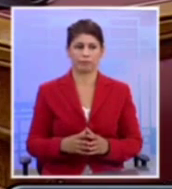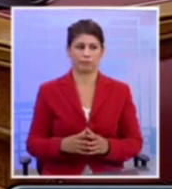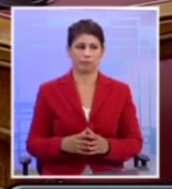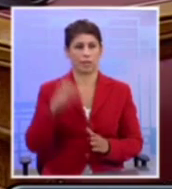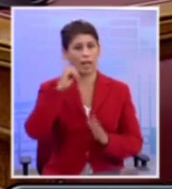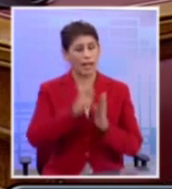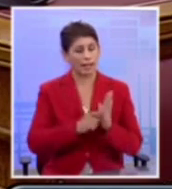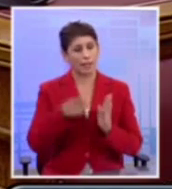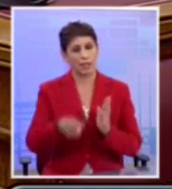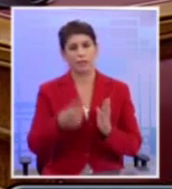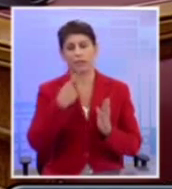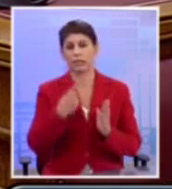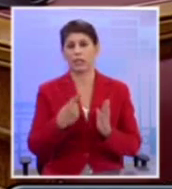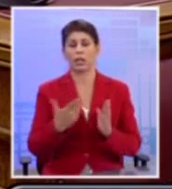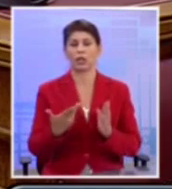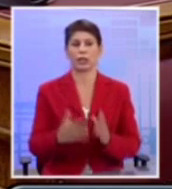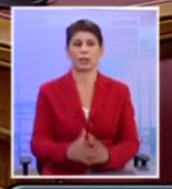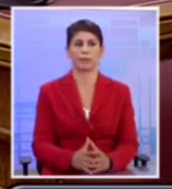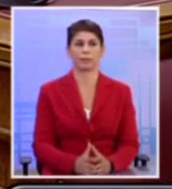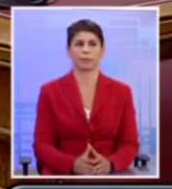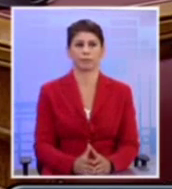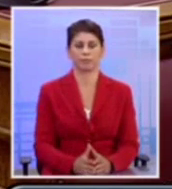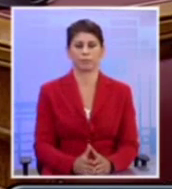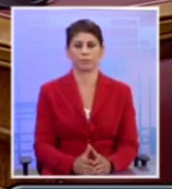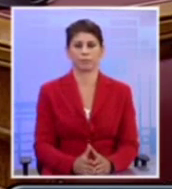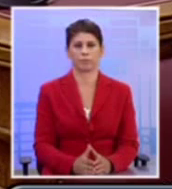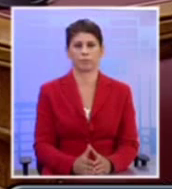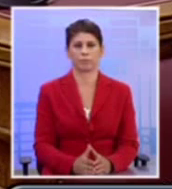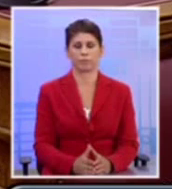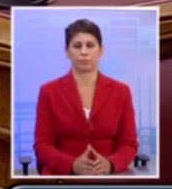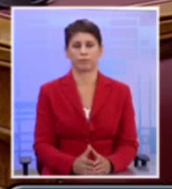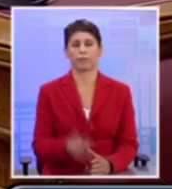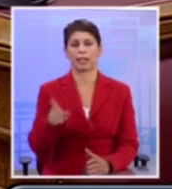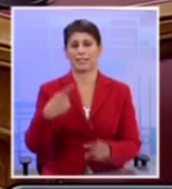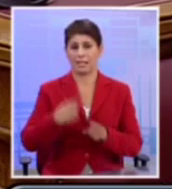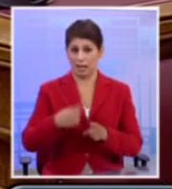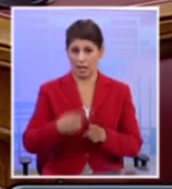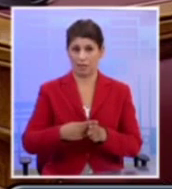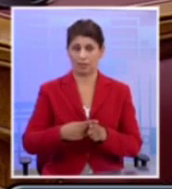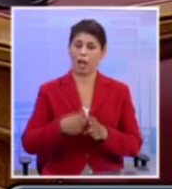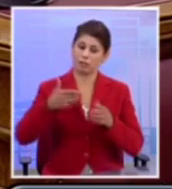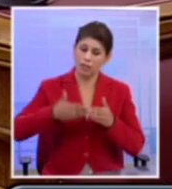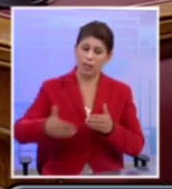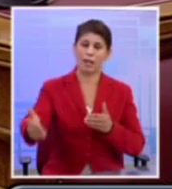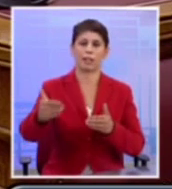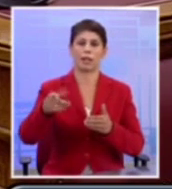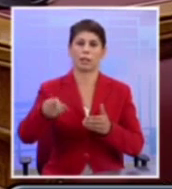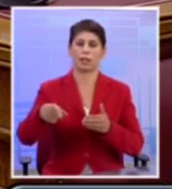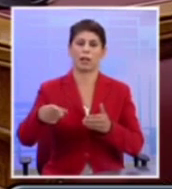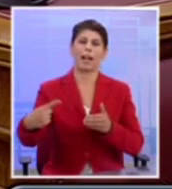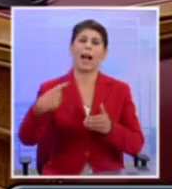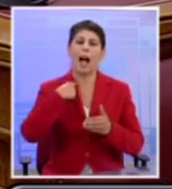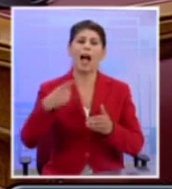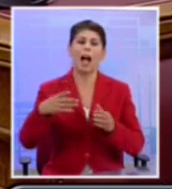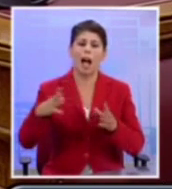στην έκθεση αυτή αναφέρεται ότι «Yet in Greece, on the eve of the program, the authorities dismissed debt